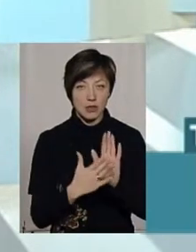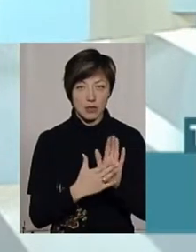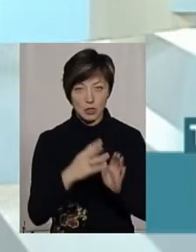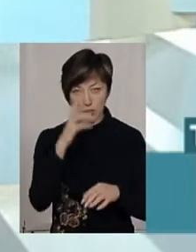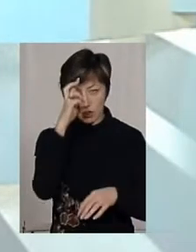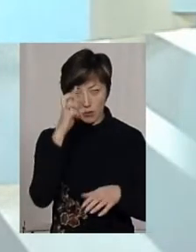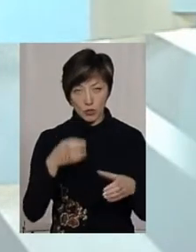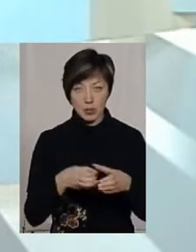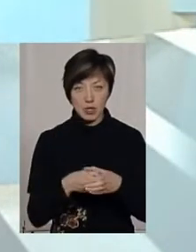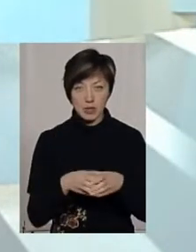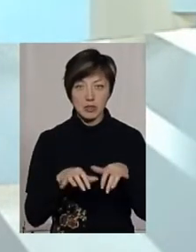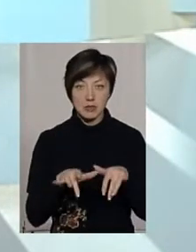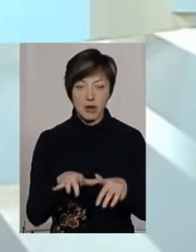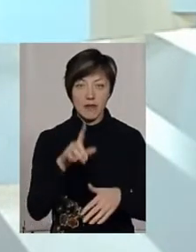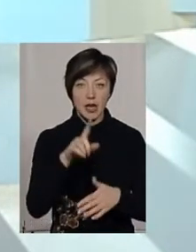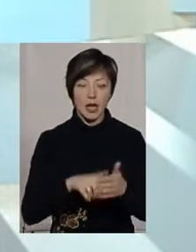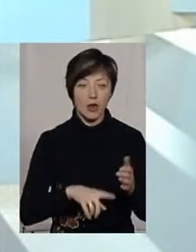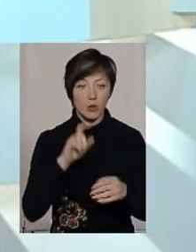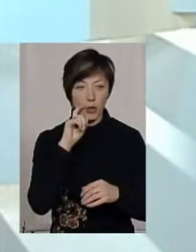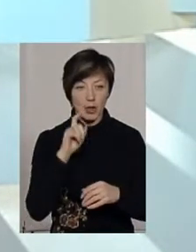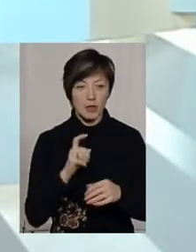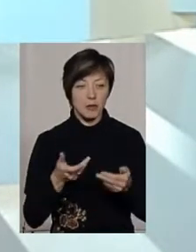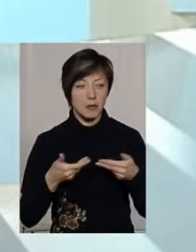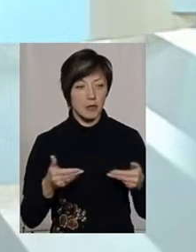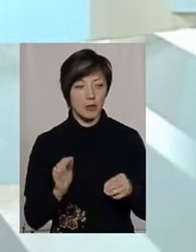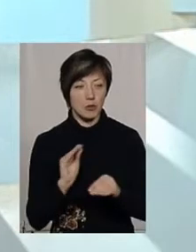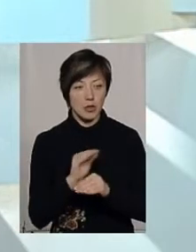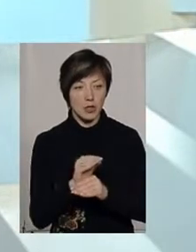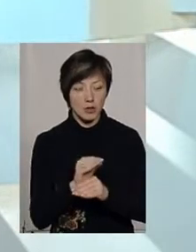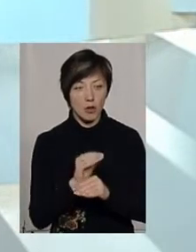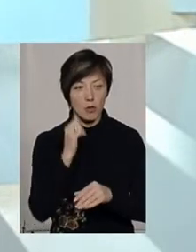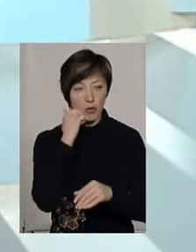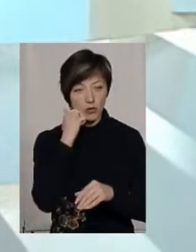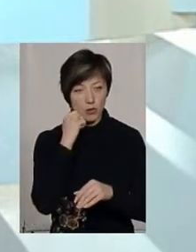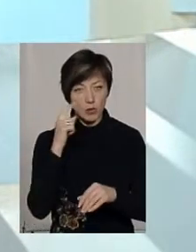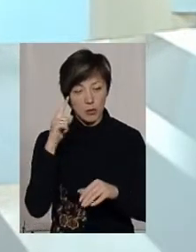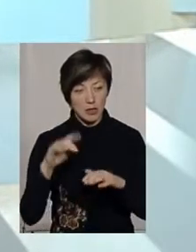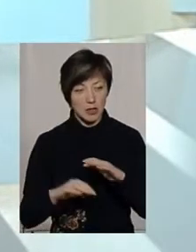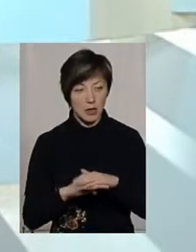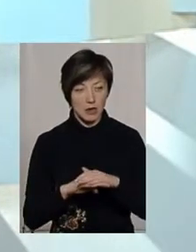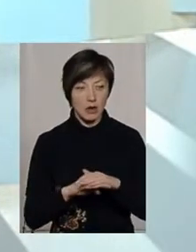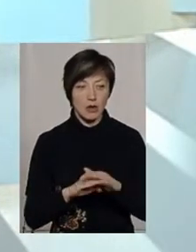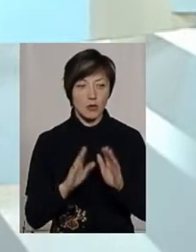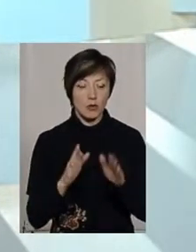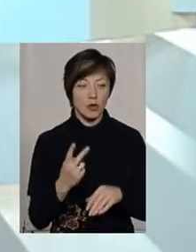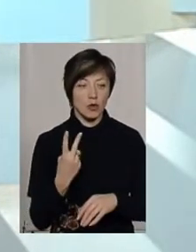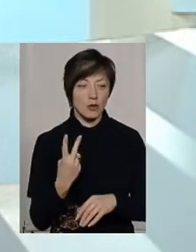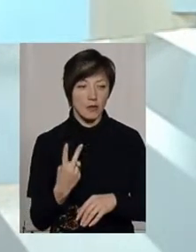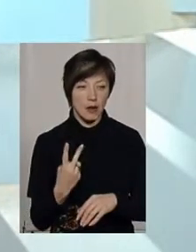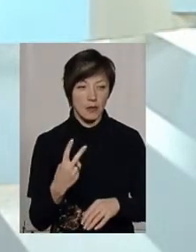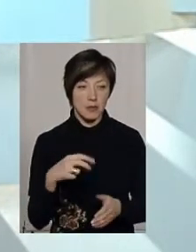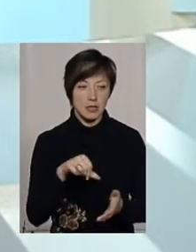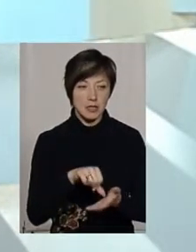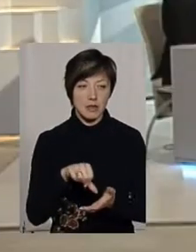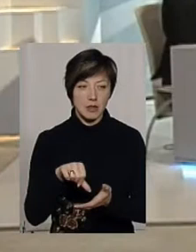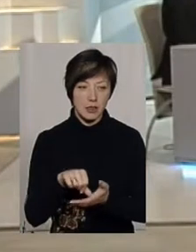зареєстрована в Державному комітеті у справах релігії України, ми додаємо Московського патріархату, від неї було тільки два